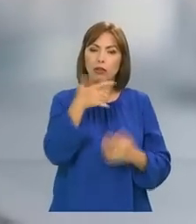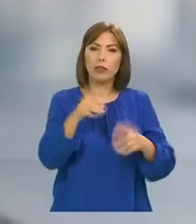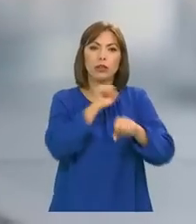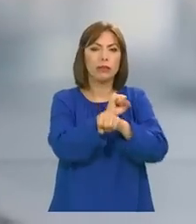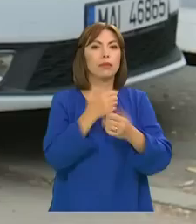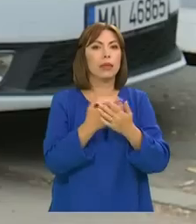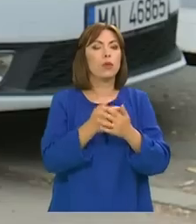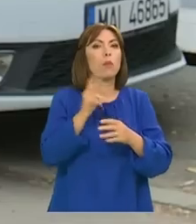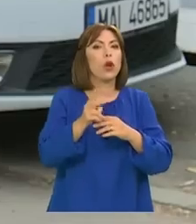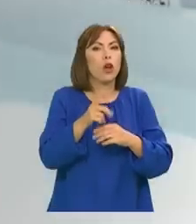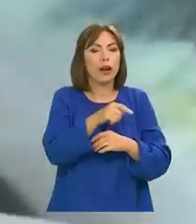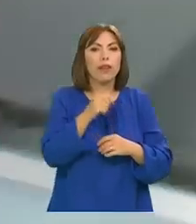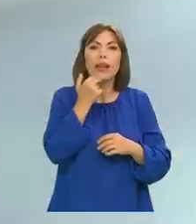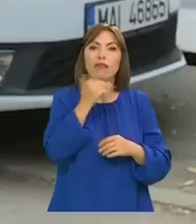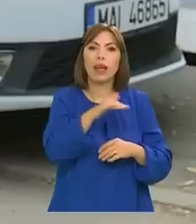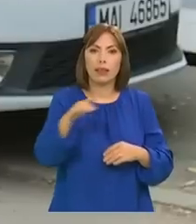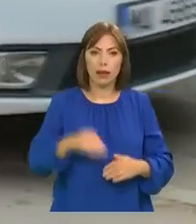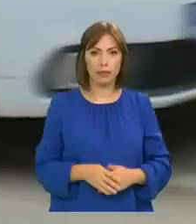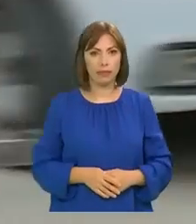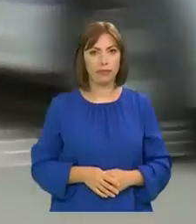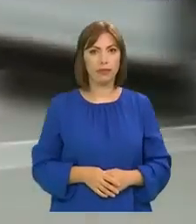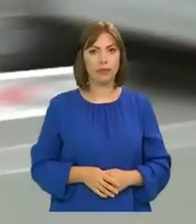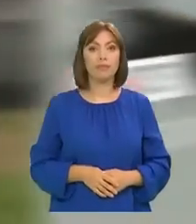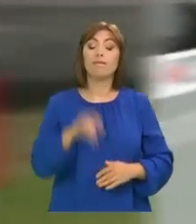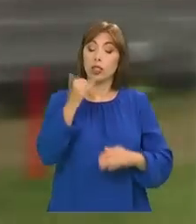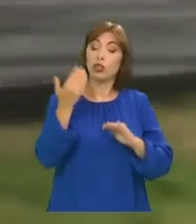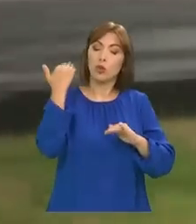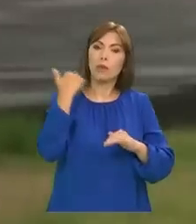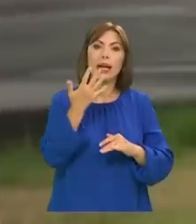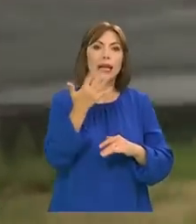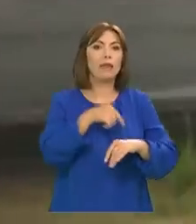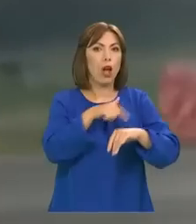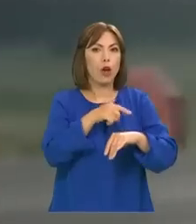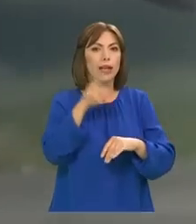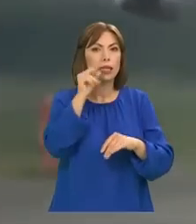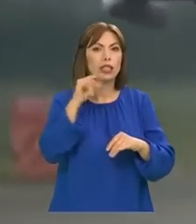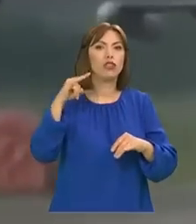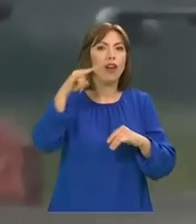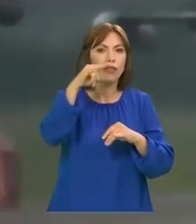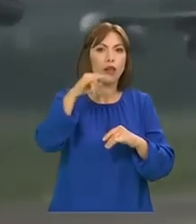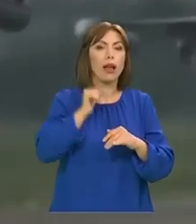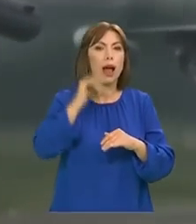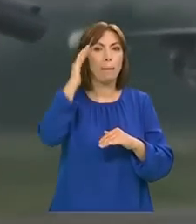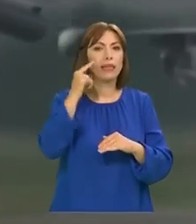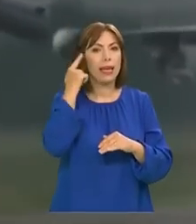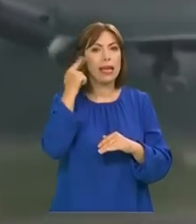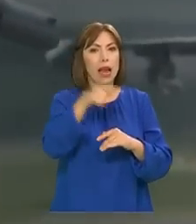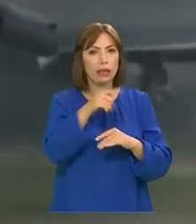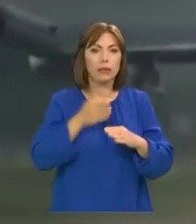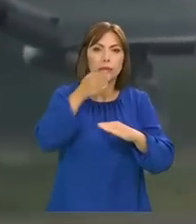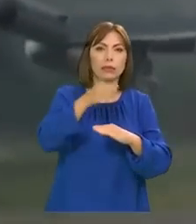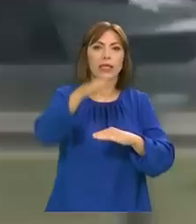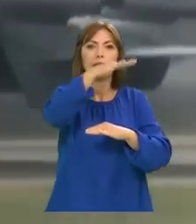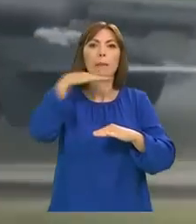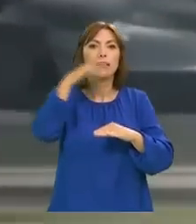fost arestat pentru pornografie infantilă. Și în urmă cu câteva ore, 30 de avioane ale armatei chineze au pătruns